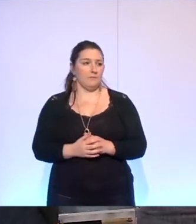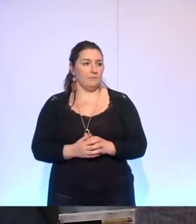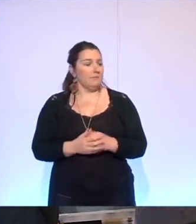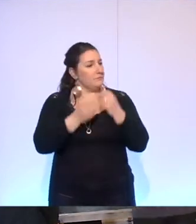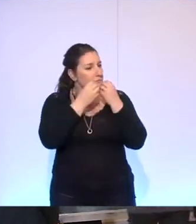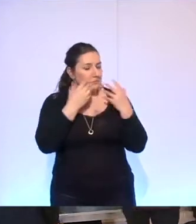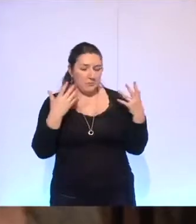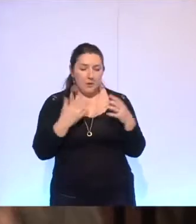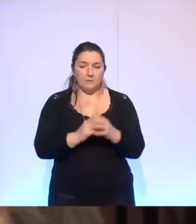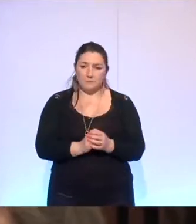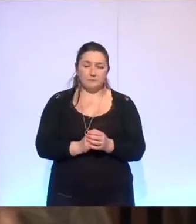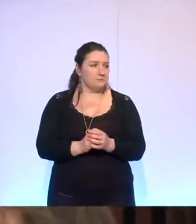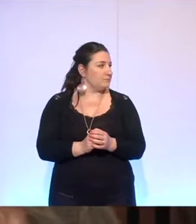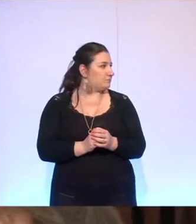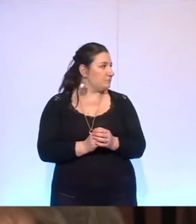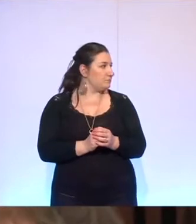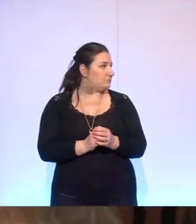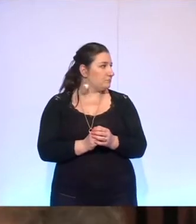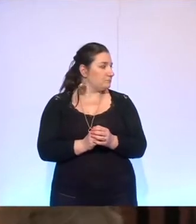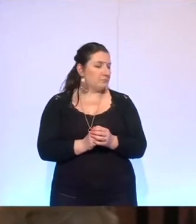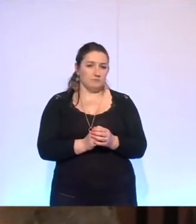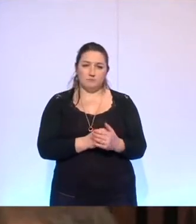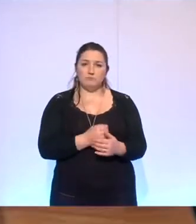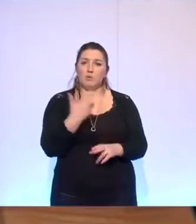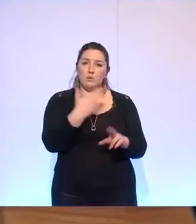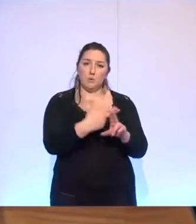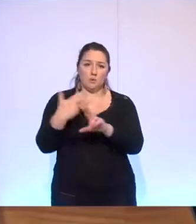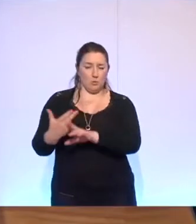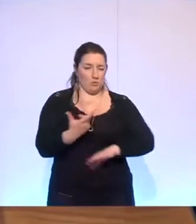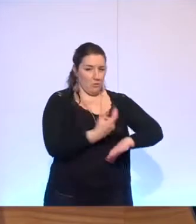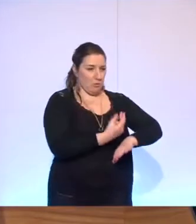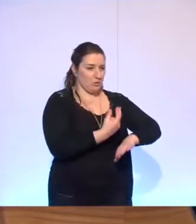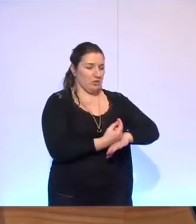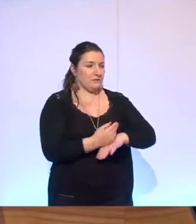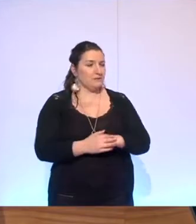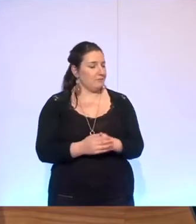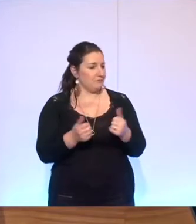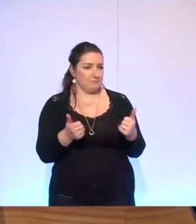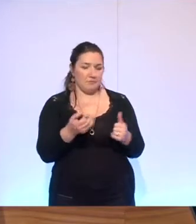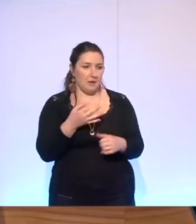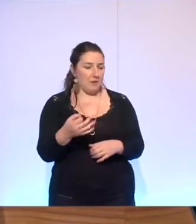Bien, bon, donc on enregistre leur nom. Très bien.